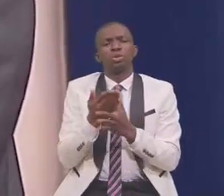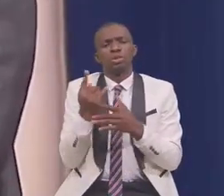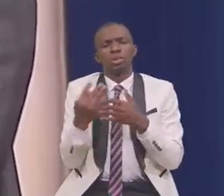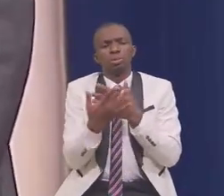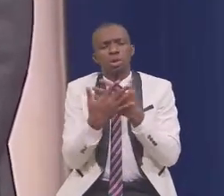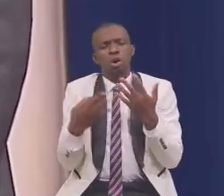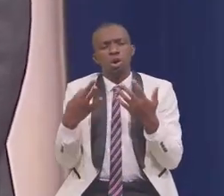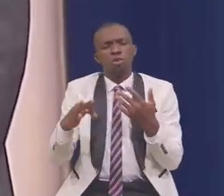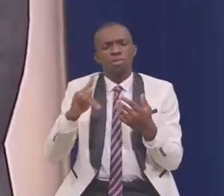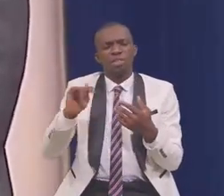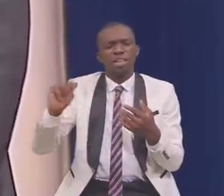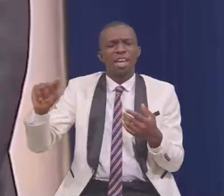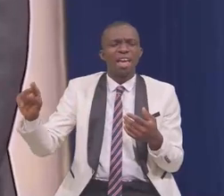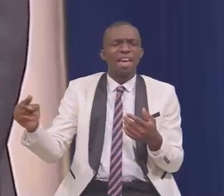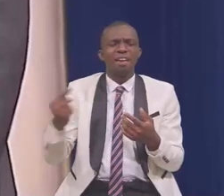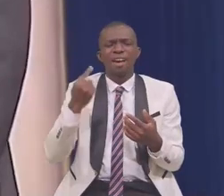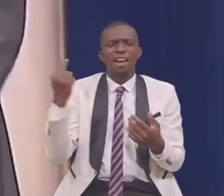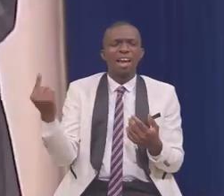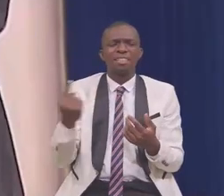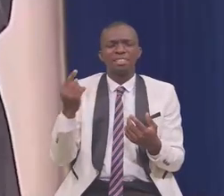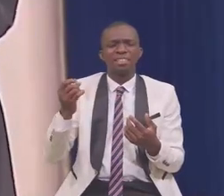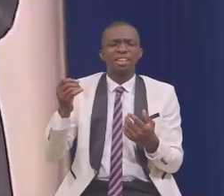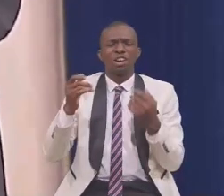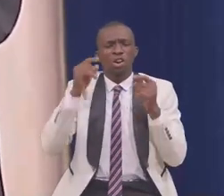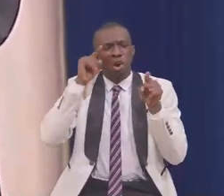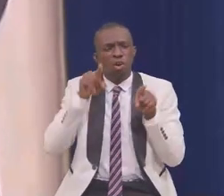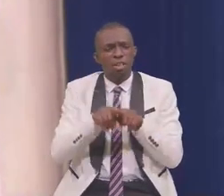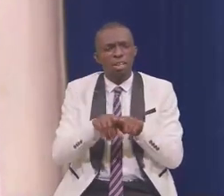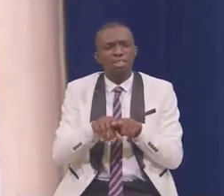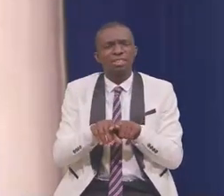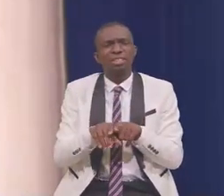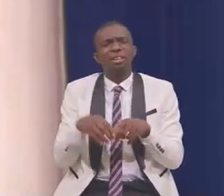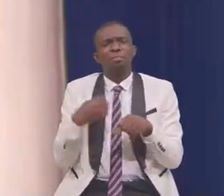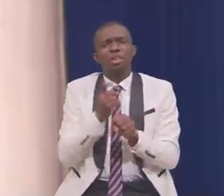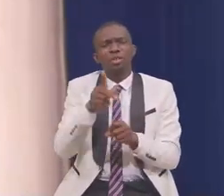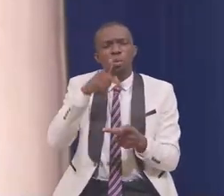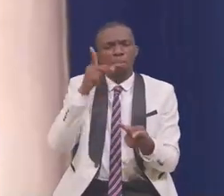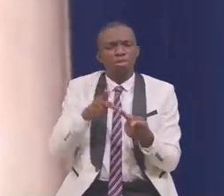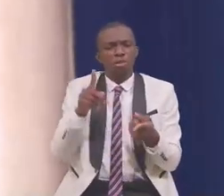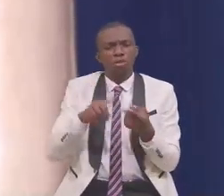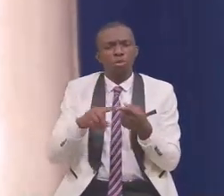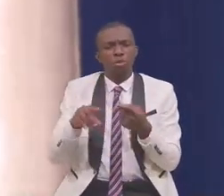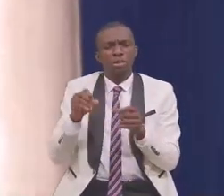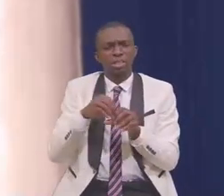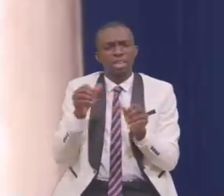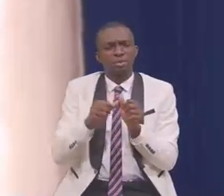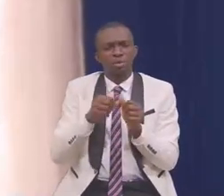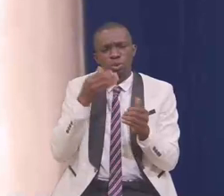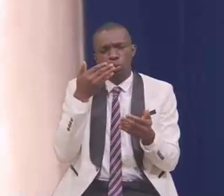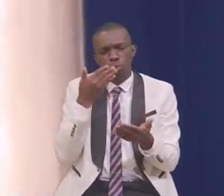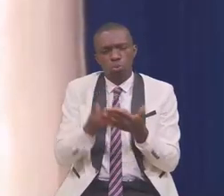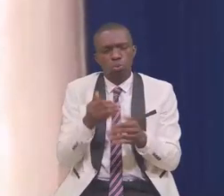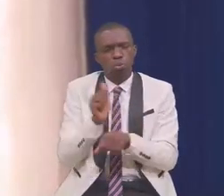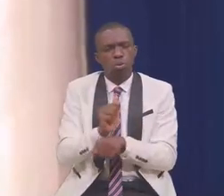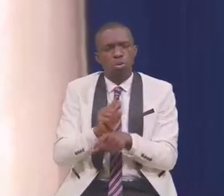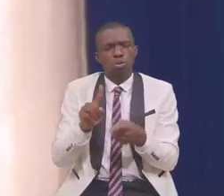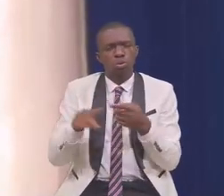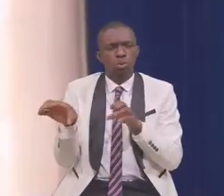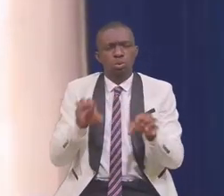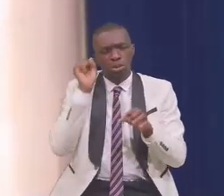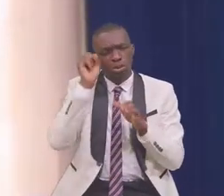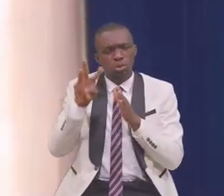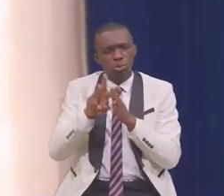rend capable de toute bonne œuvre pour l'accomplissement de sa volonté et fasse en vous ce qui lui est agréable